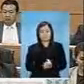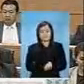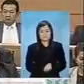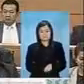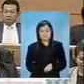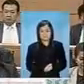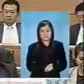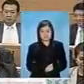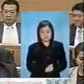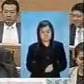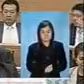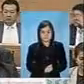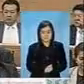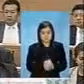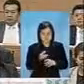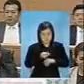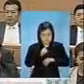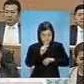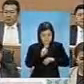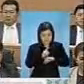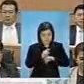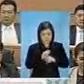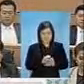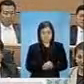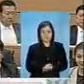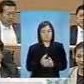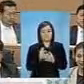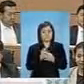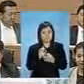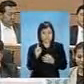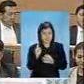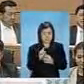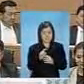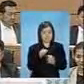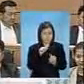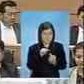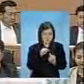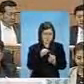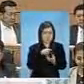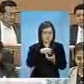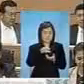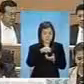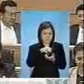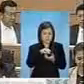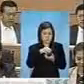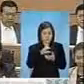ธานท่านประธานที่เคารพครับจากกรณีนี้ครับมันก็ทำ